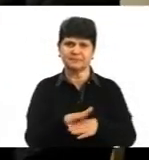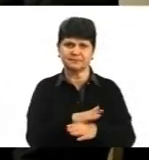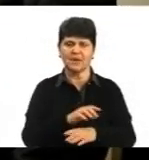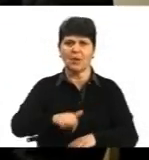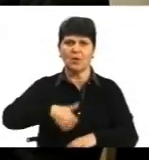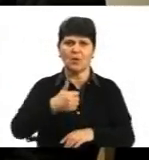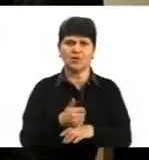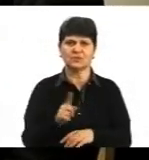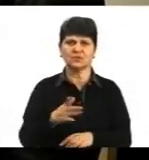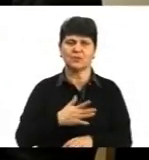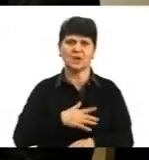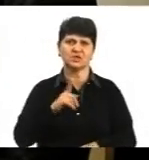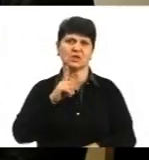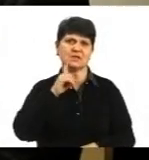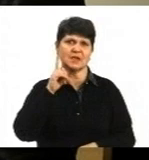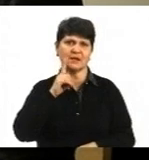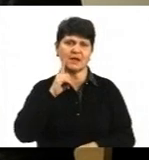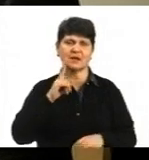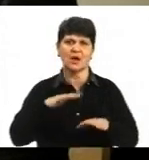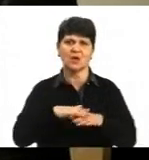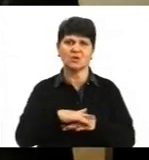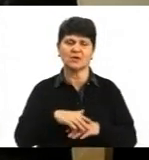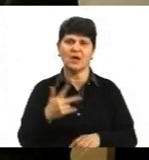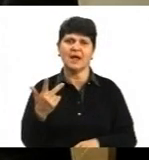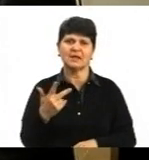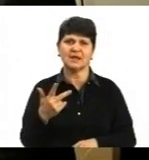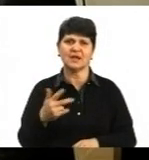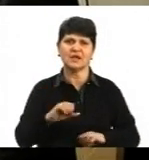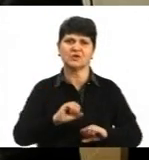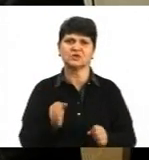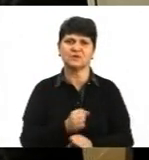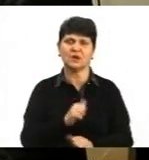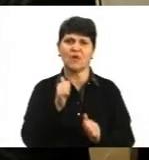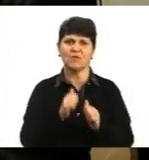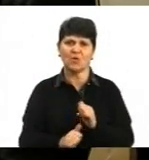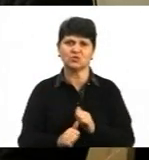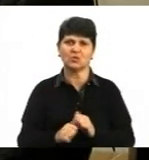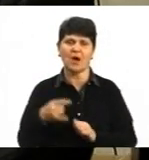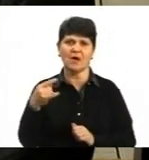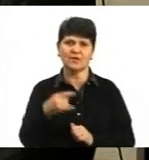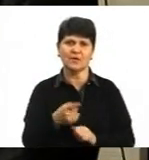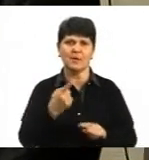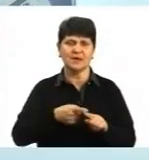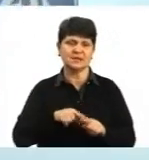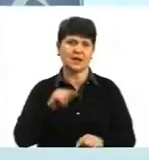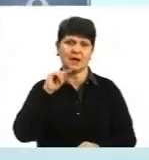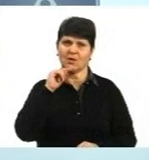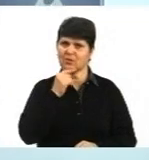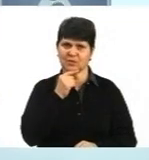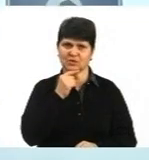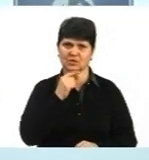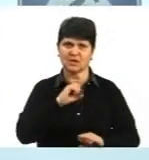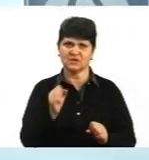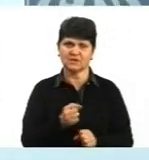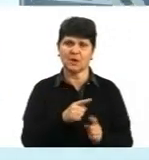наша зелена хвиля розрахована на третю швидкість у кожного автомобіля, це саме економічна швидкість. Протягом